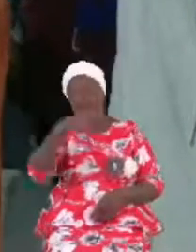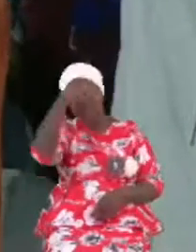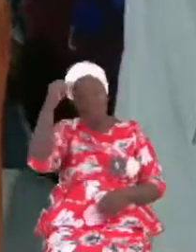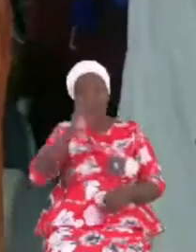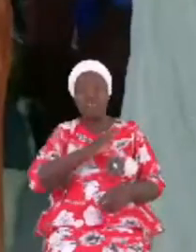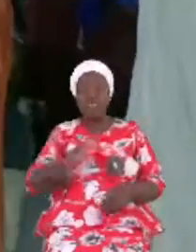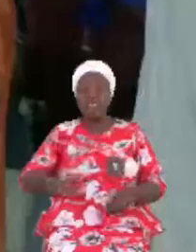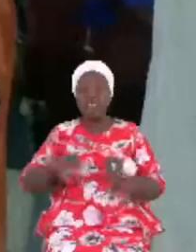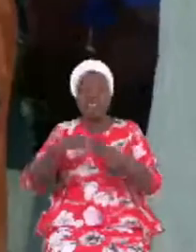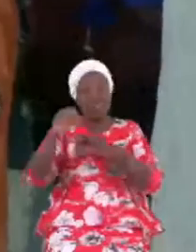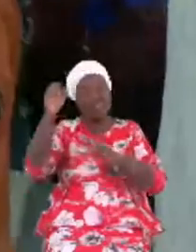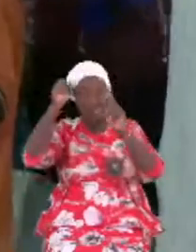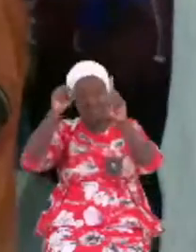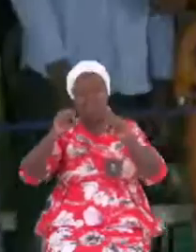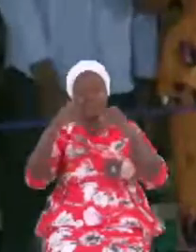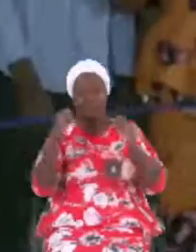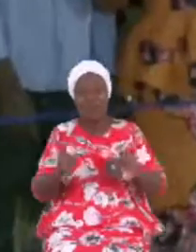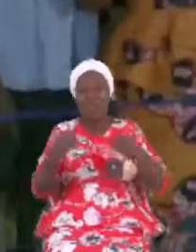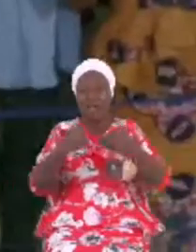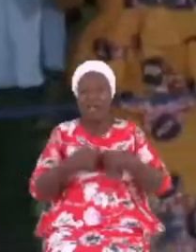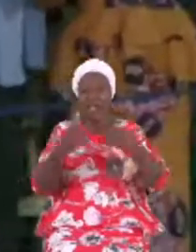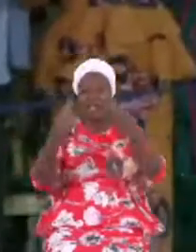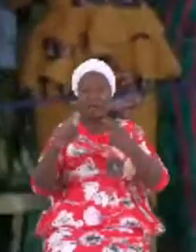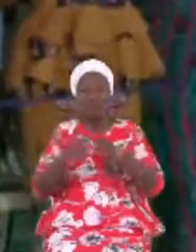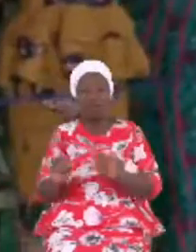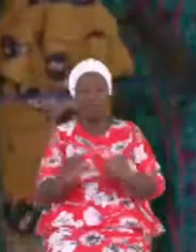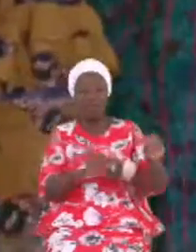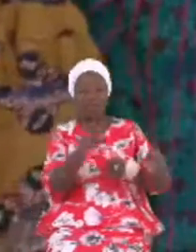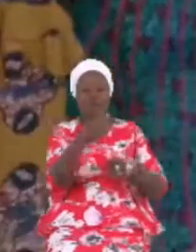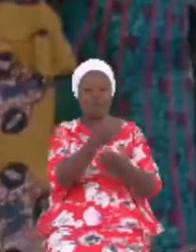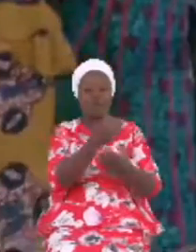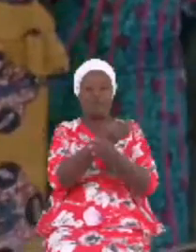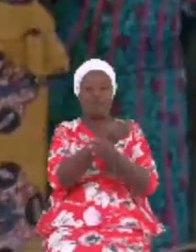Christ, dans sa puissance, est venu t'affranchir.